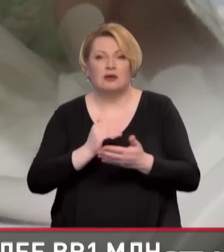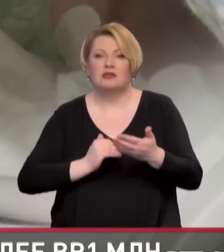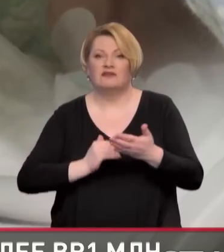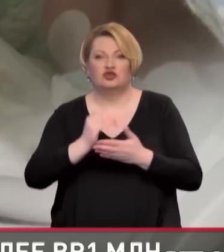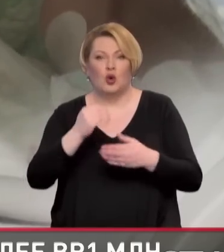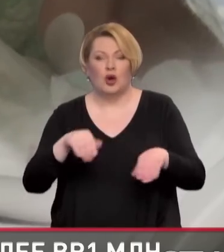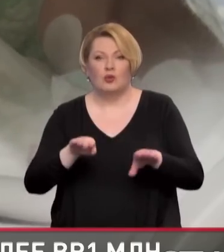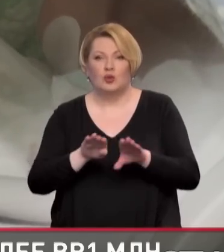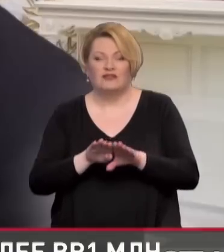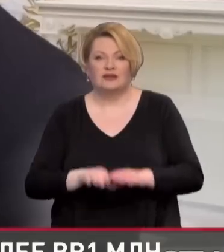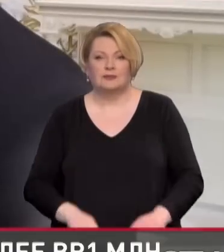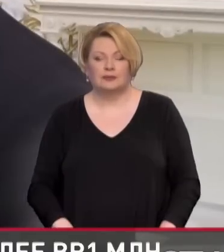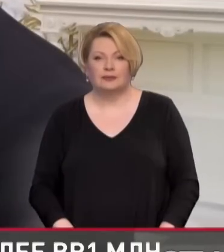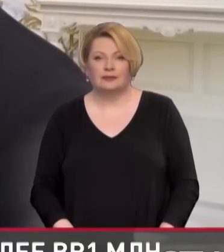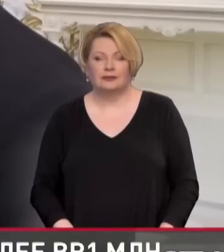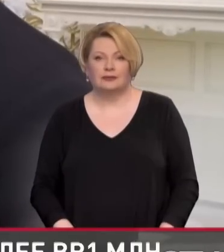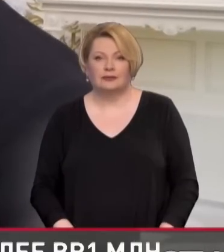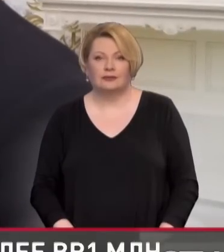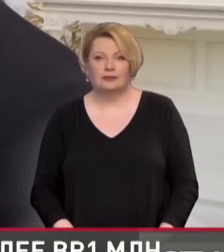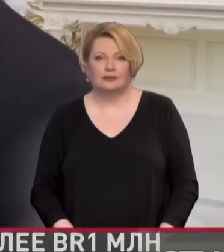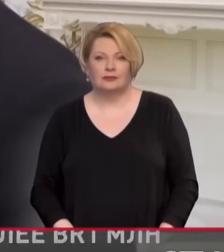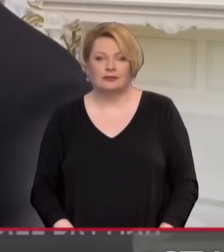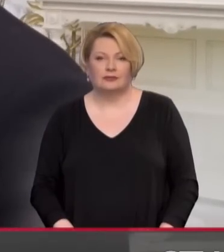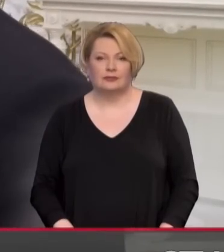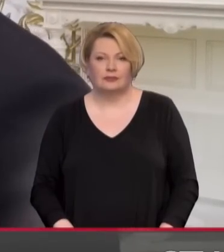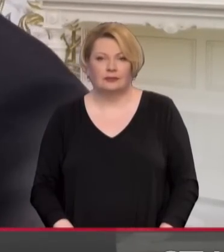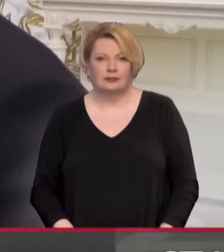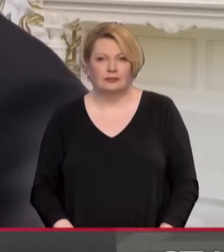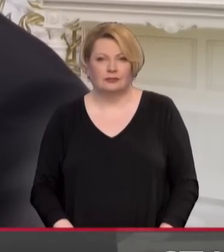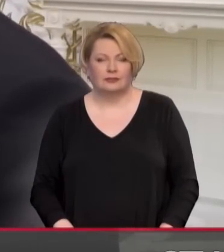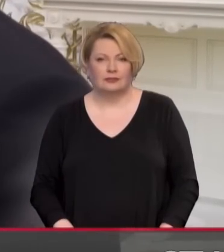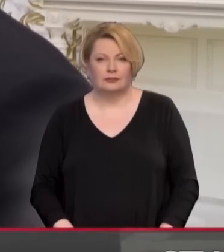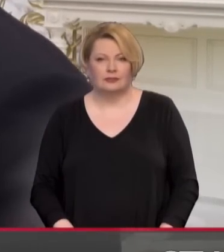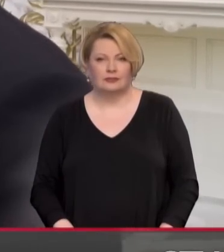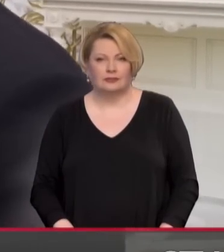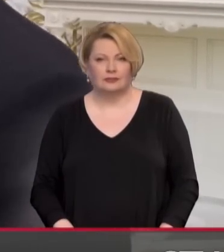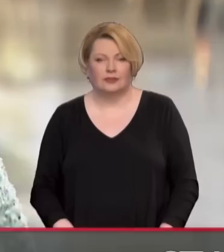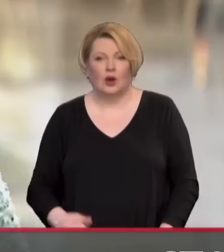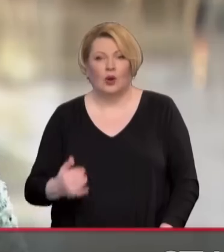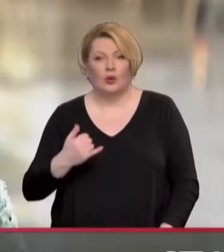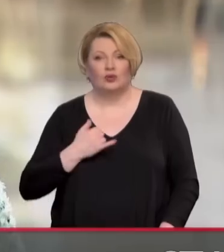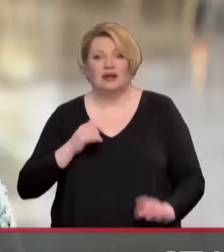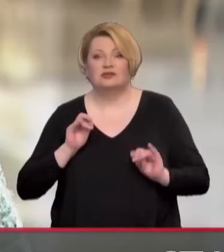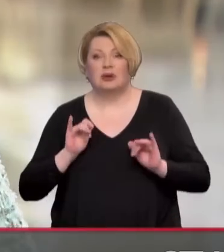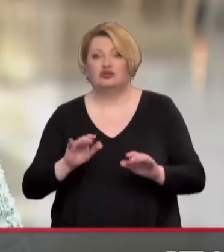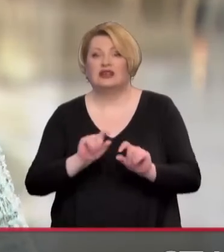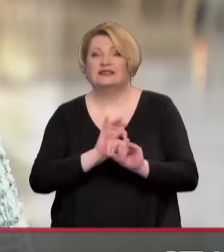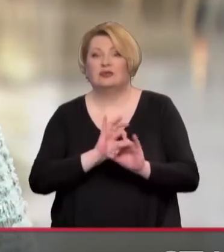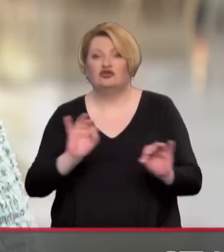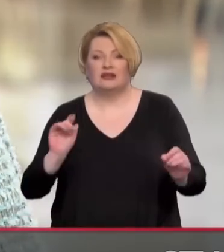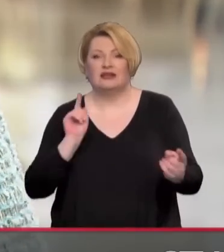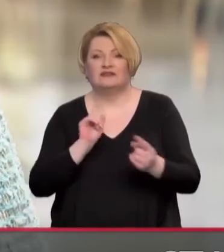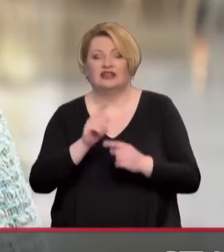высоком уровне. We so jovial and good, he knows how to receive. У нас прошла замечательная встреча с